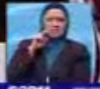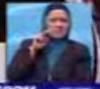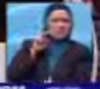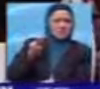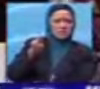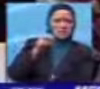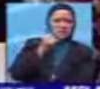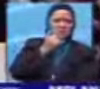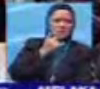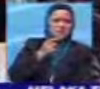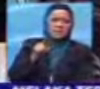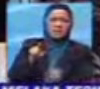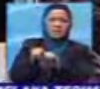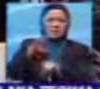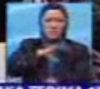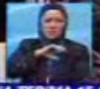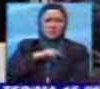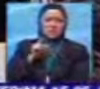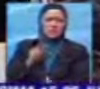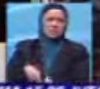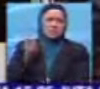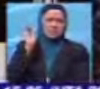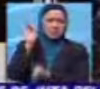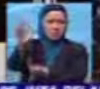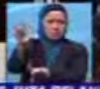melakukan kesalahan. Sedangkan mereka ini adalah